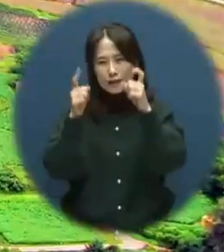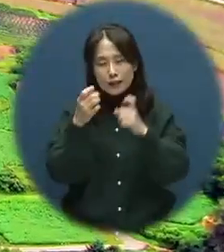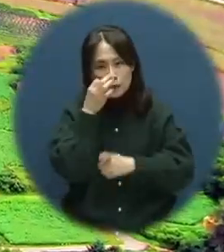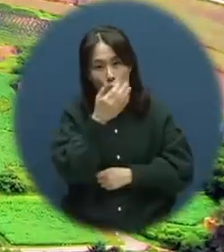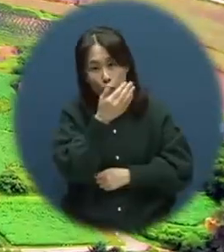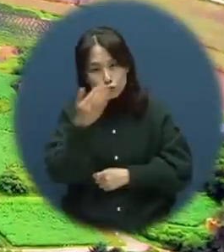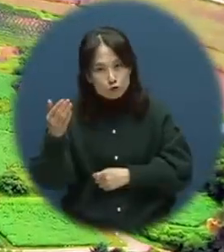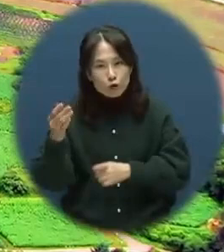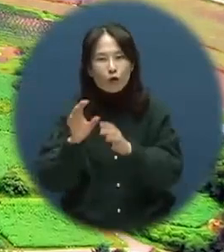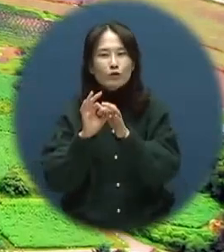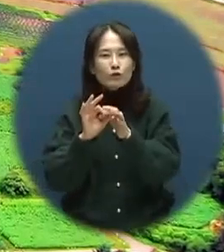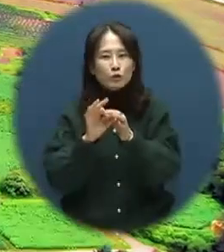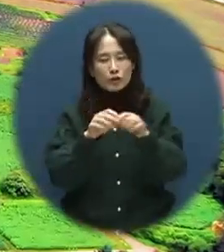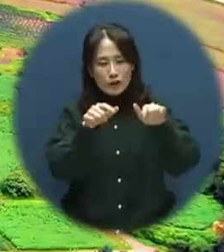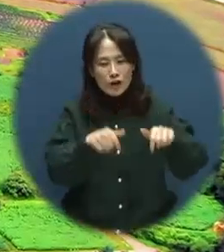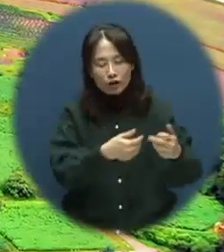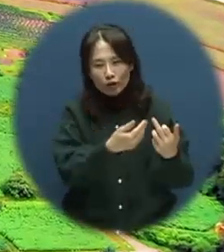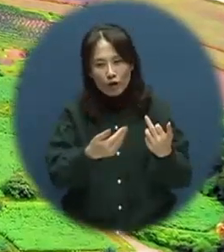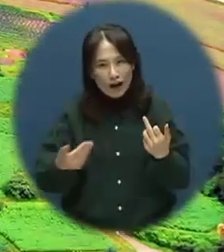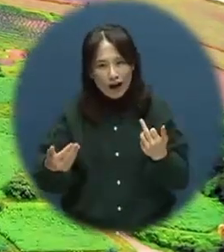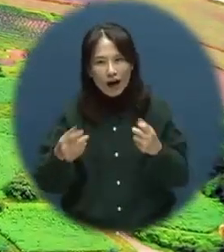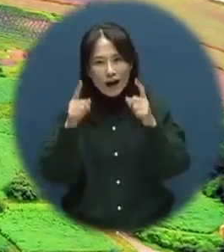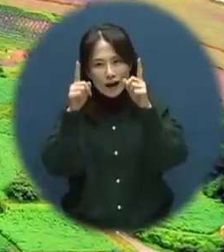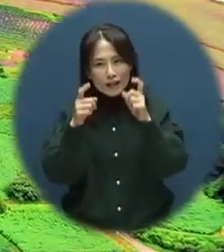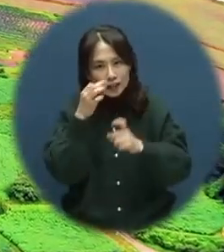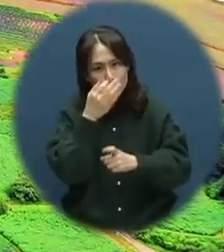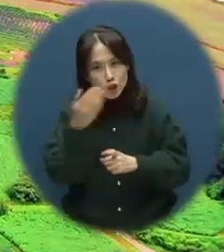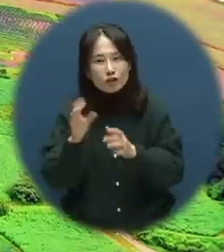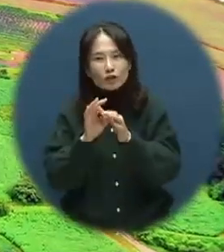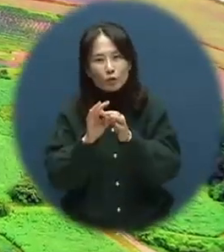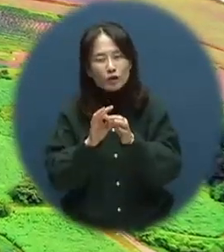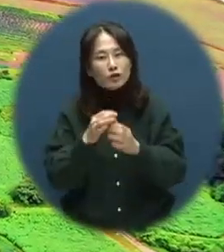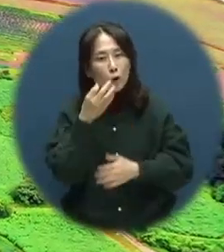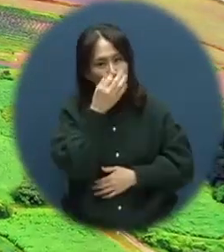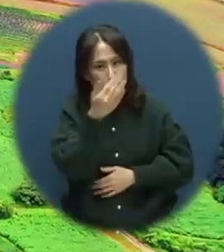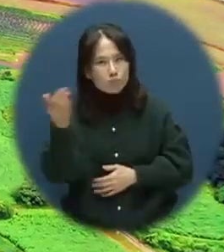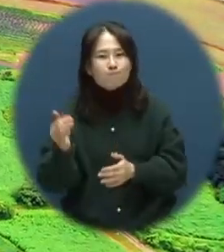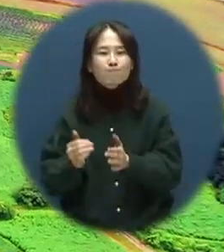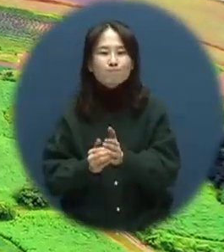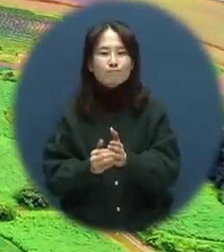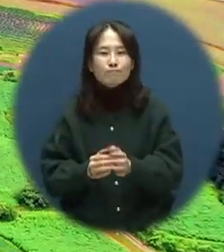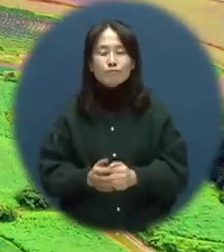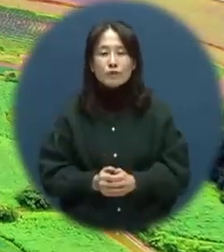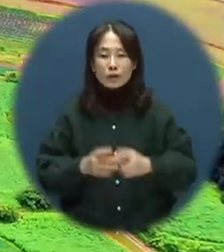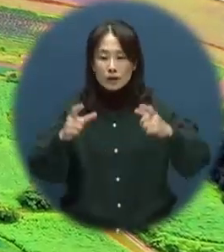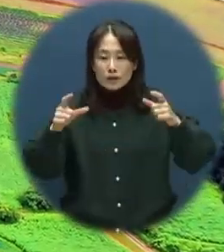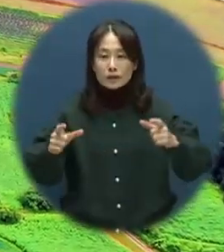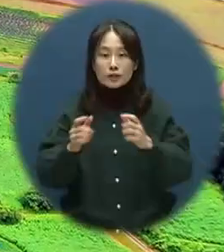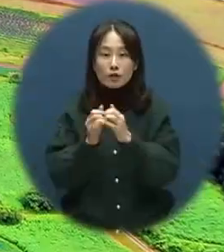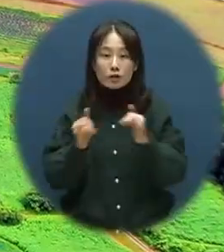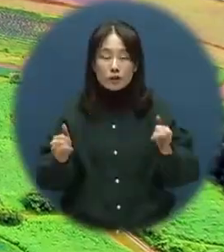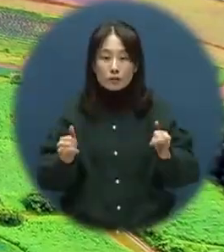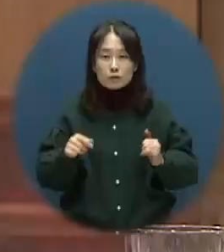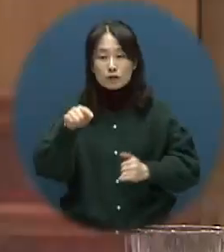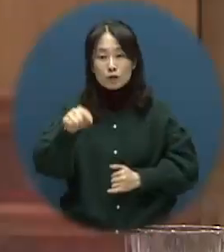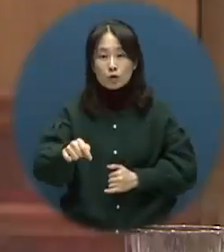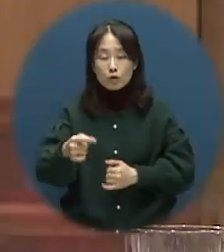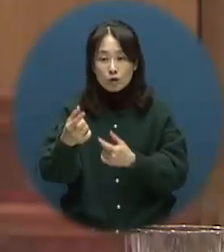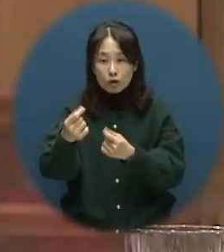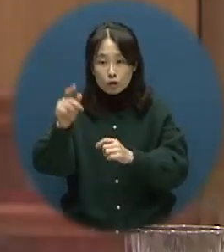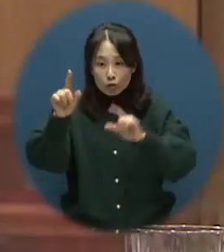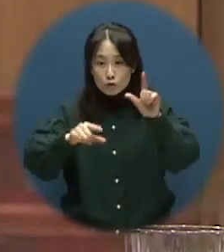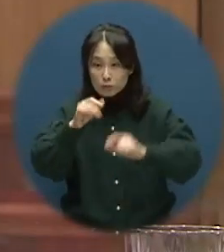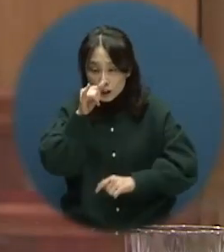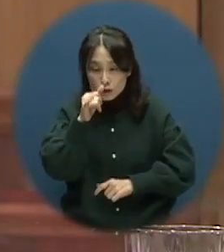전시회를 통해서 서강 사진전을 통해서 이제 세상에 공개하게 됐죠. 네, 그 지역 주민분들은 그러면 거기 그런 모양이 있다는 걸